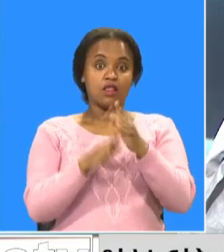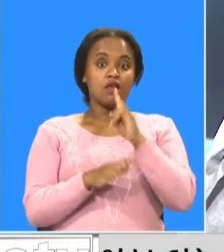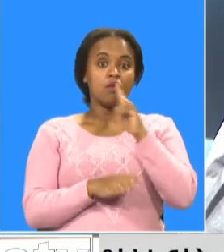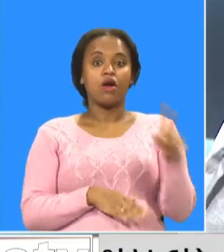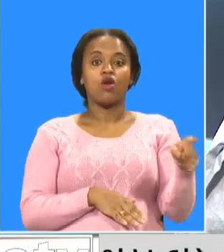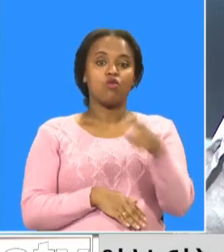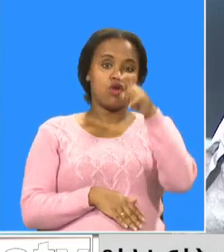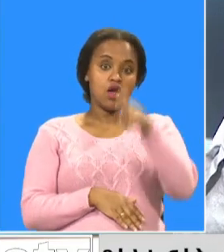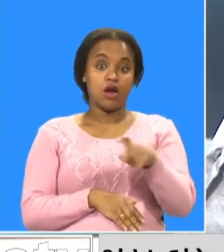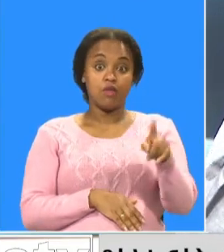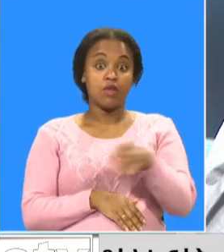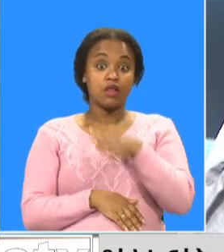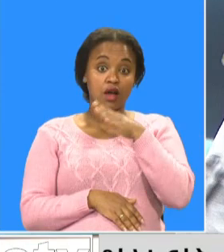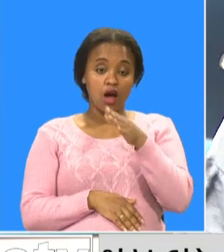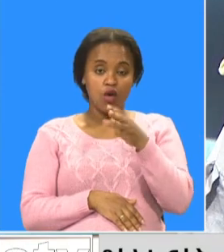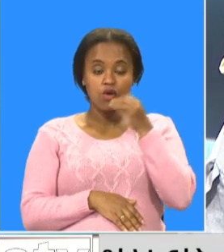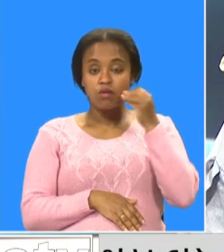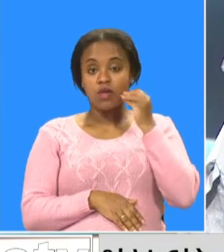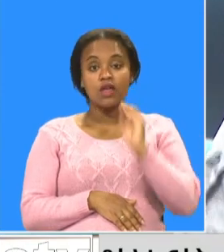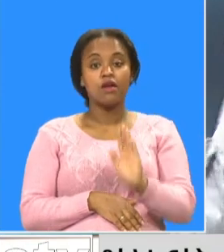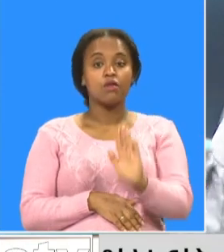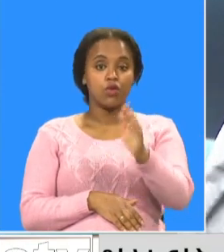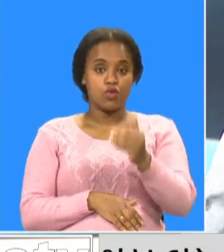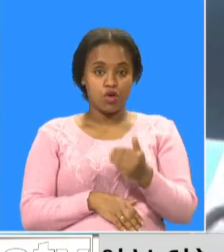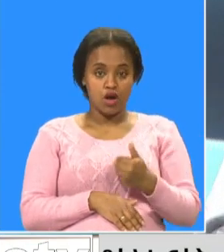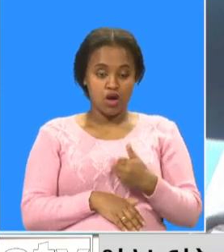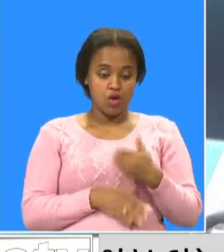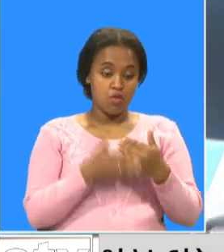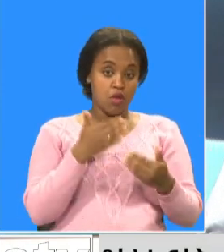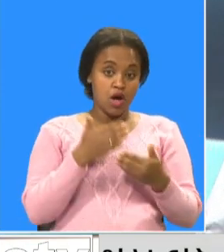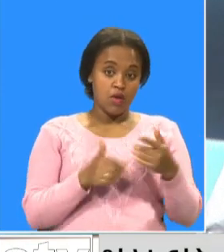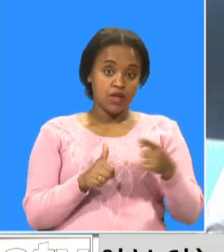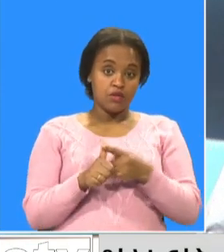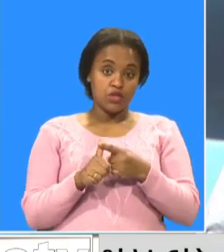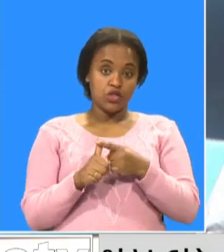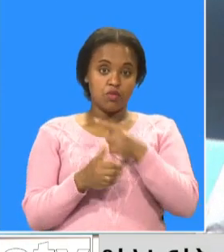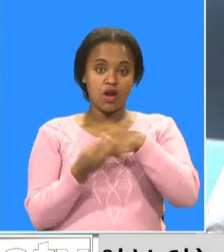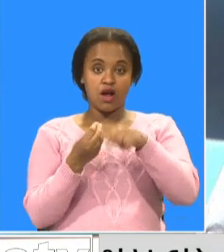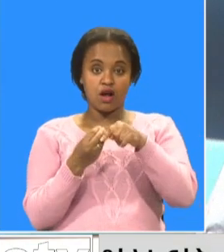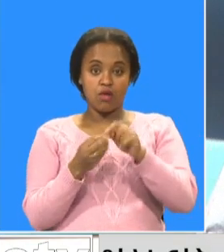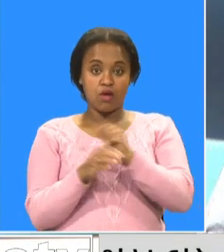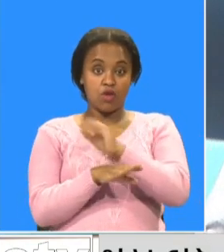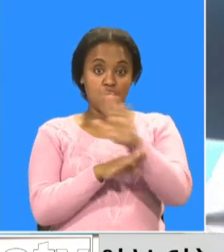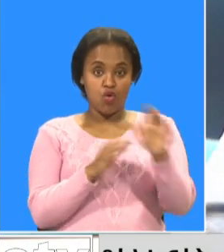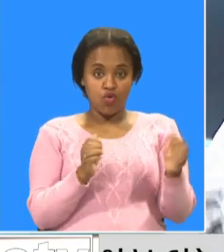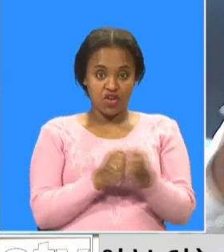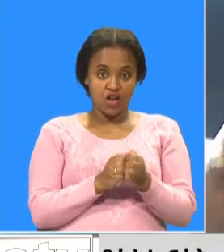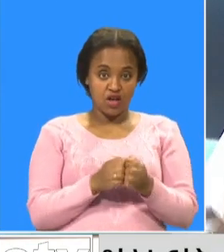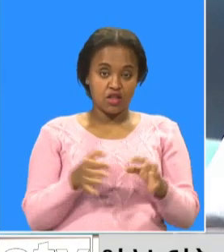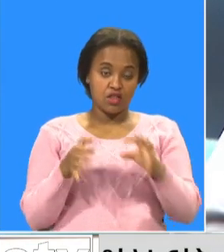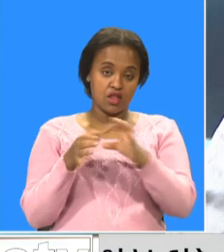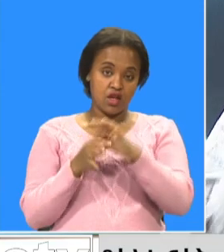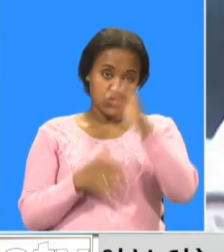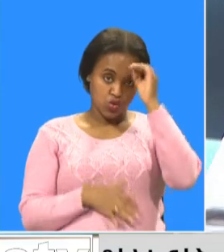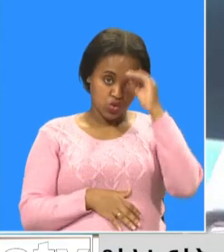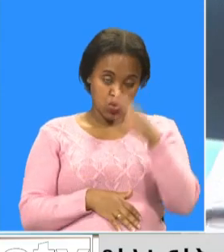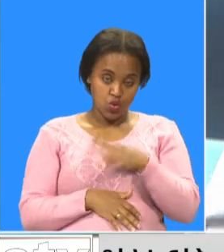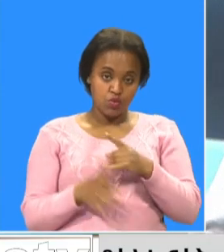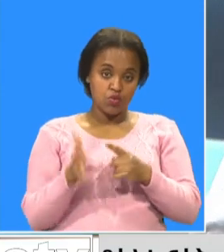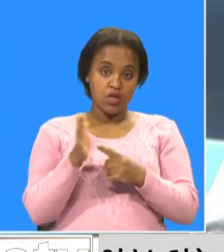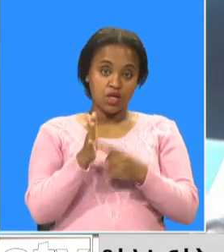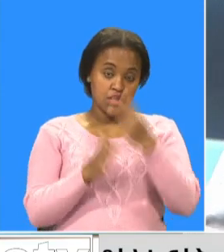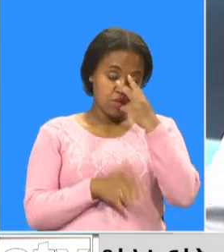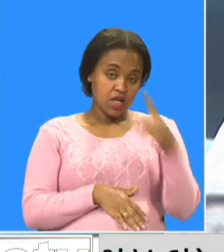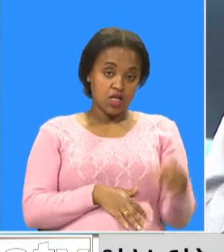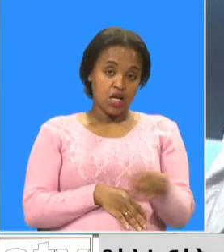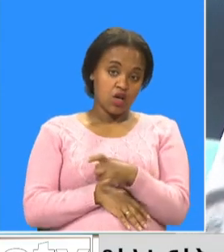ያለበት። አለበለዚያ በየቤቱ ያለውን ምናልባት አሁን መጀመሪያ አካባቢ ከኮቪድ ጋር ተያይዞ ሰውም ምልክት የሚያሳይ